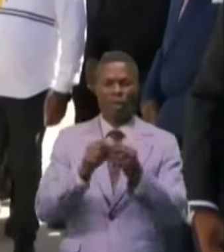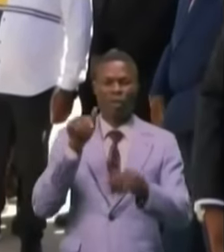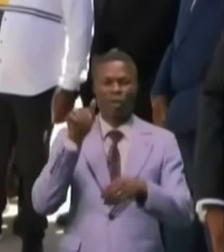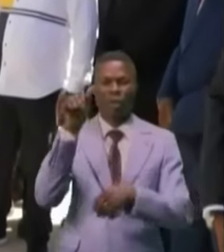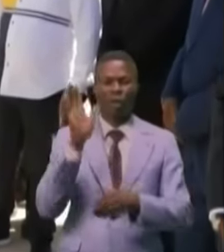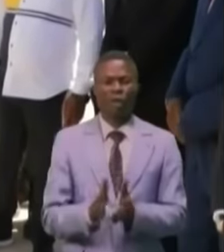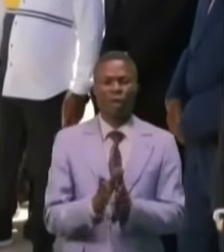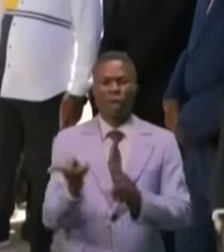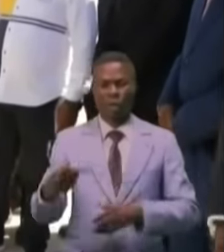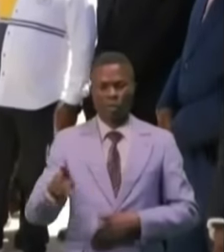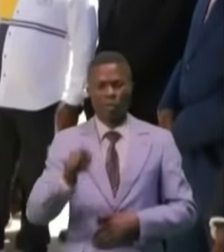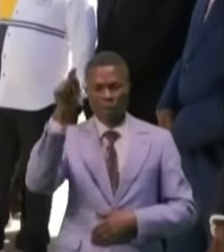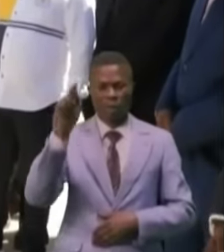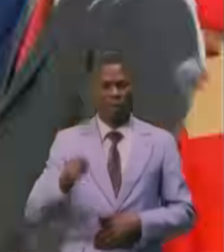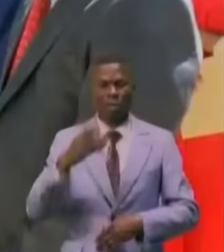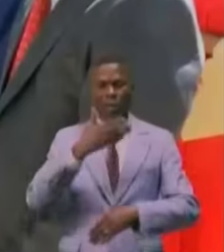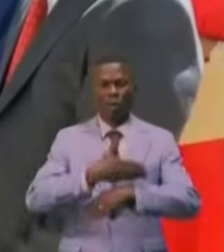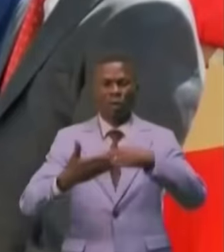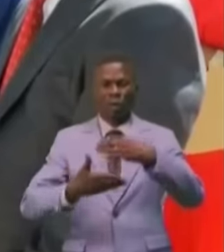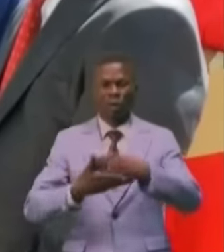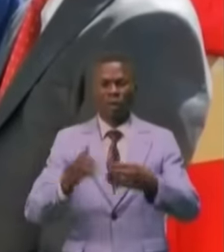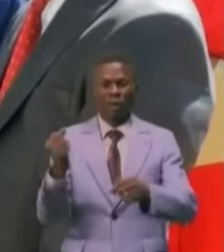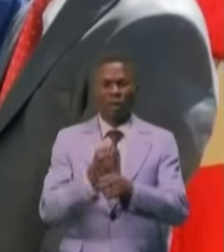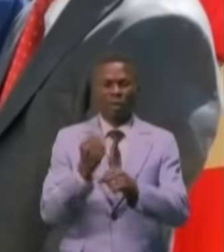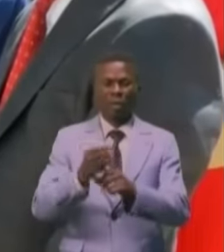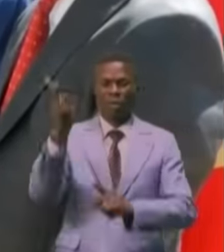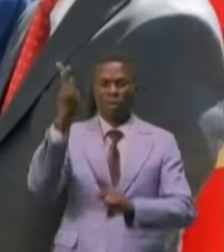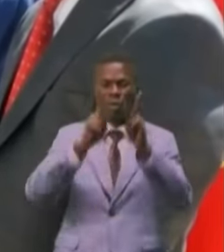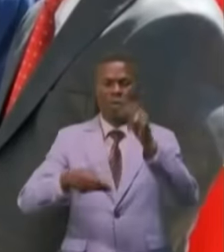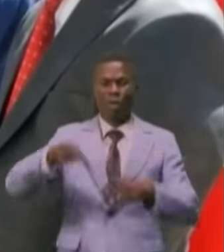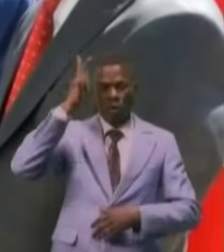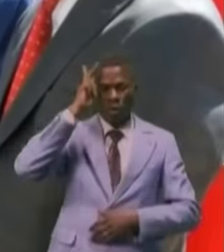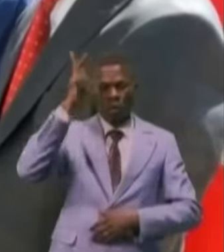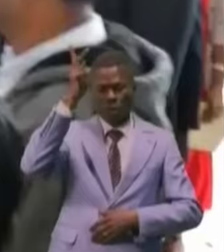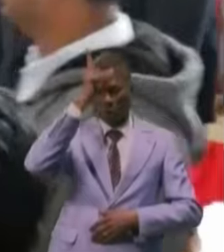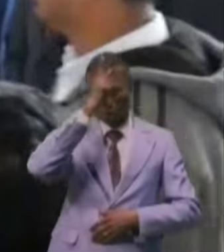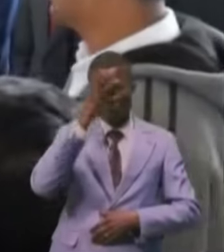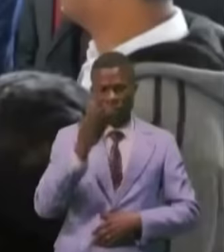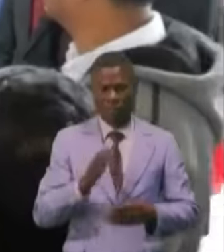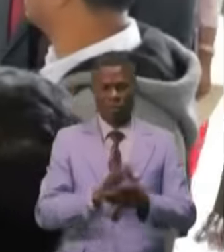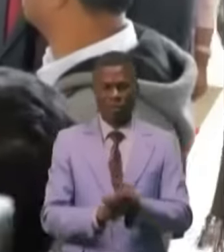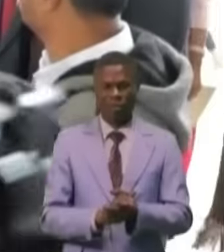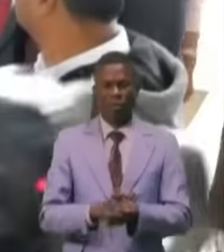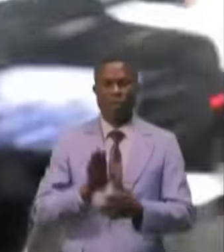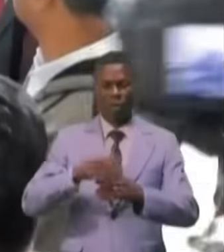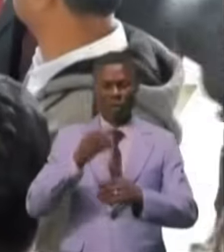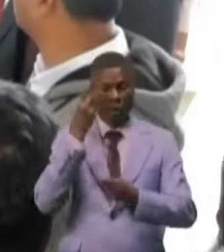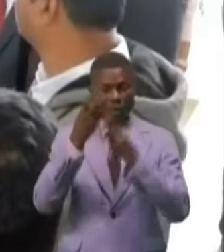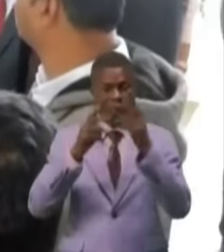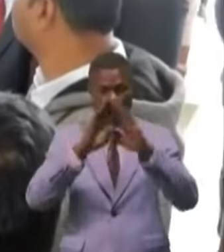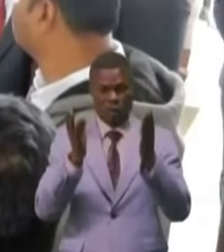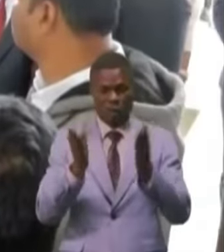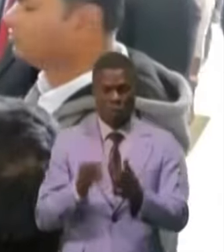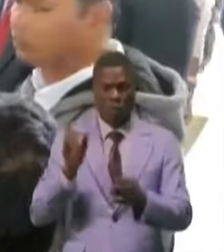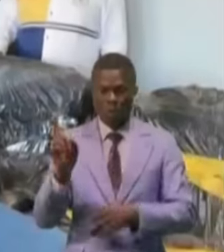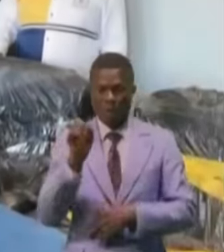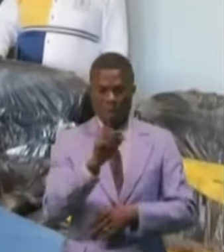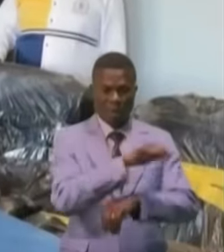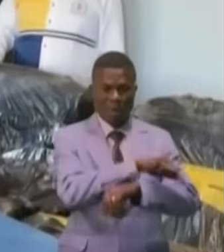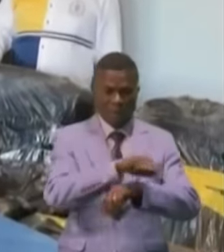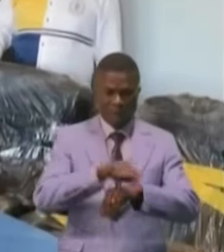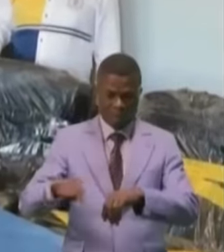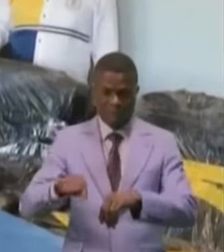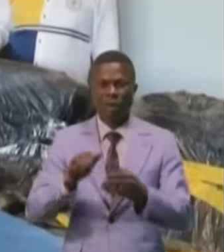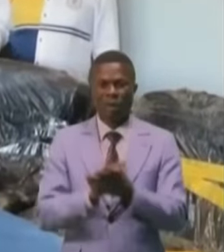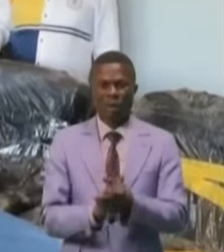de la division des infrastructures et travaux publics du Haut-Katanga, Joseph Kassonde. Après avoir visité tous les bureaux, émerveillé par l'image